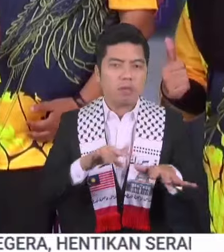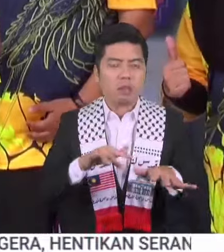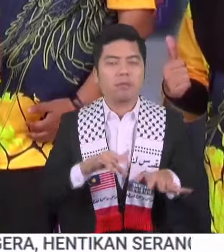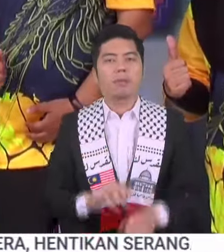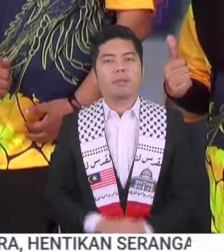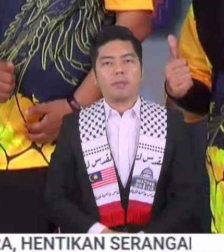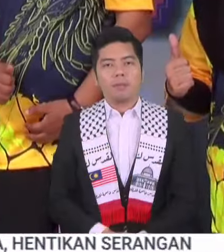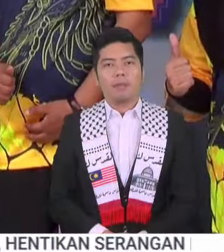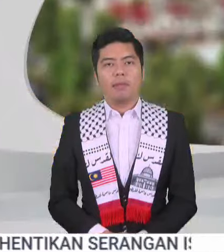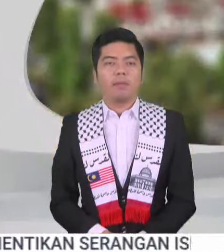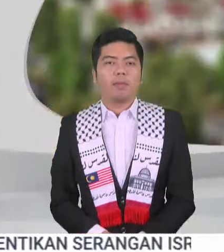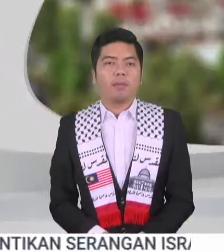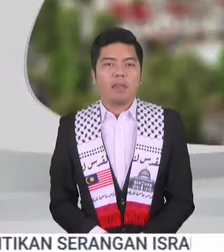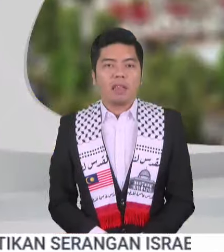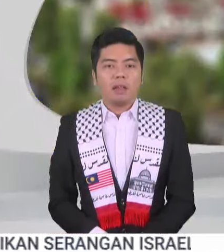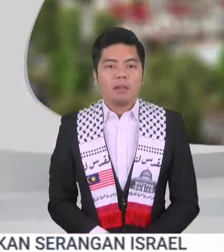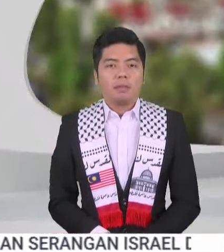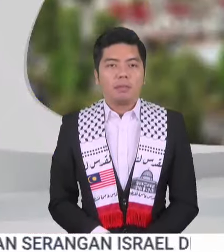lintas.